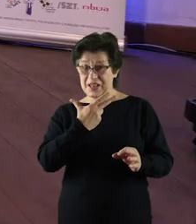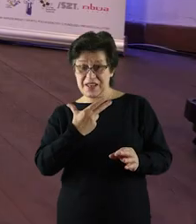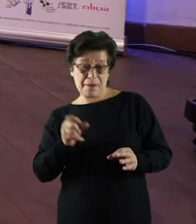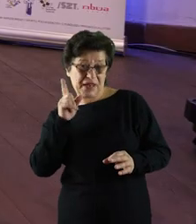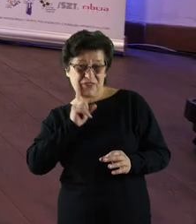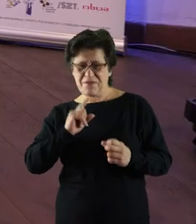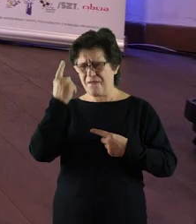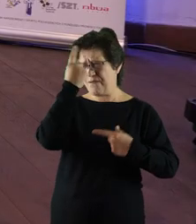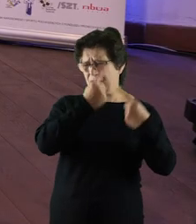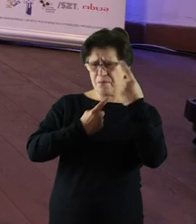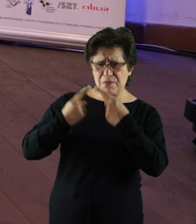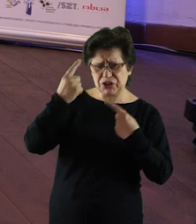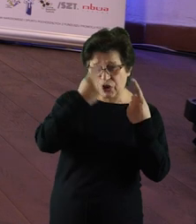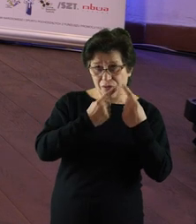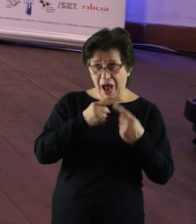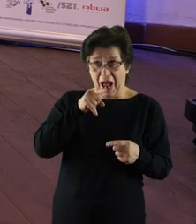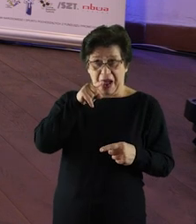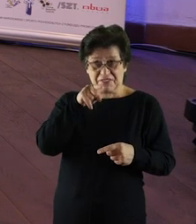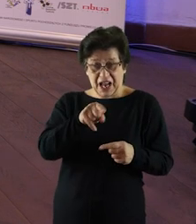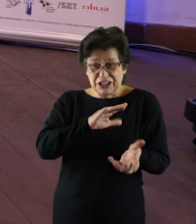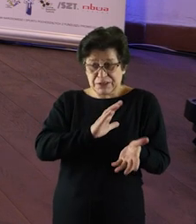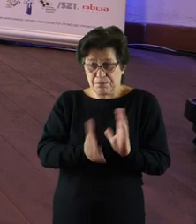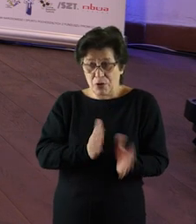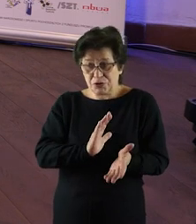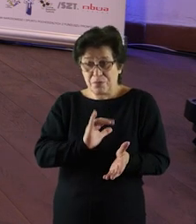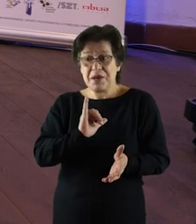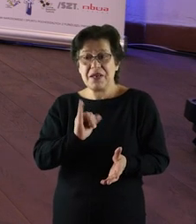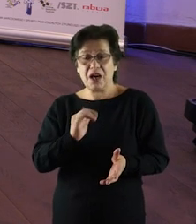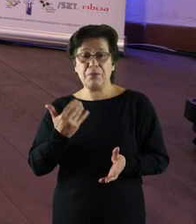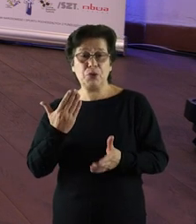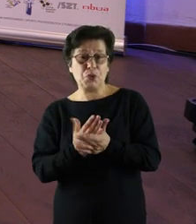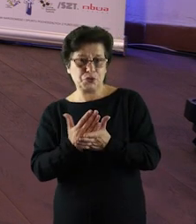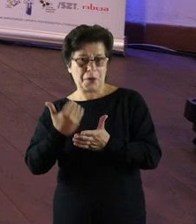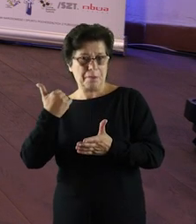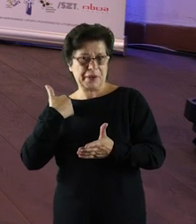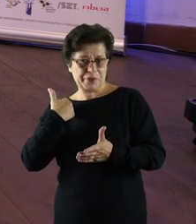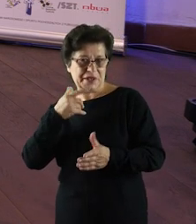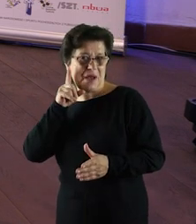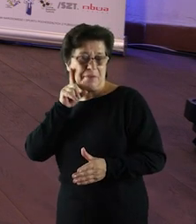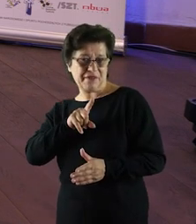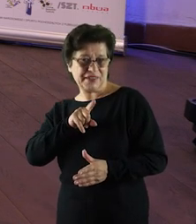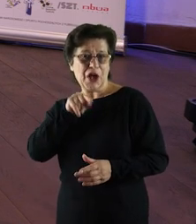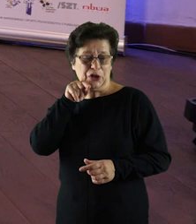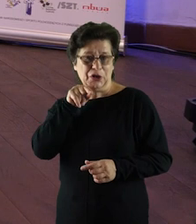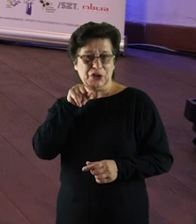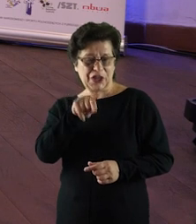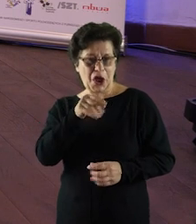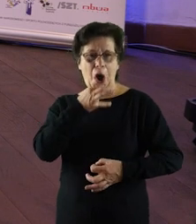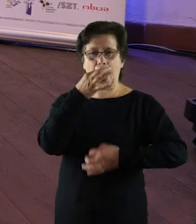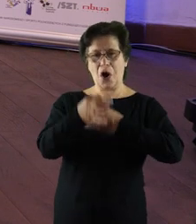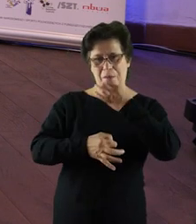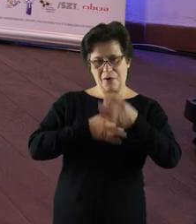wymyślone, ale w taki sposób, jakby one się zdarzyły naprawdę. I właśnie taki styl i takie